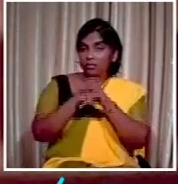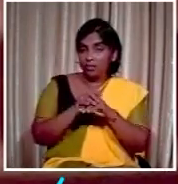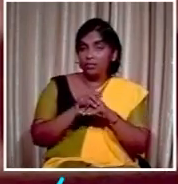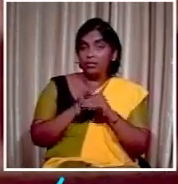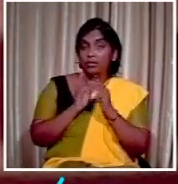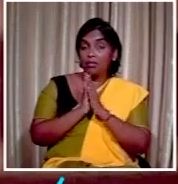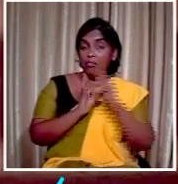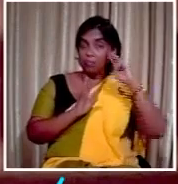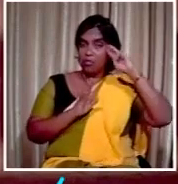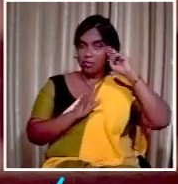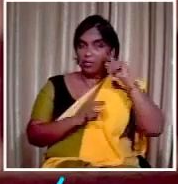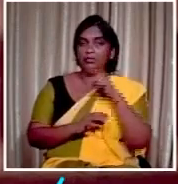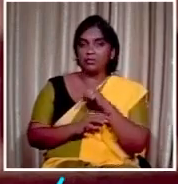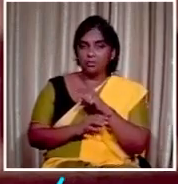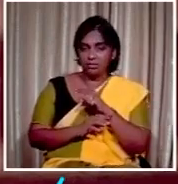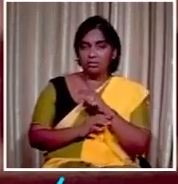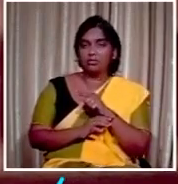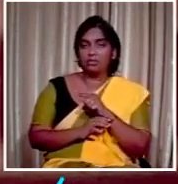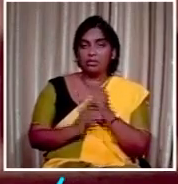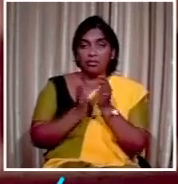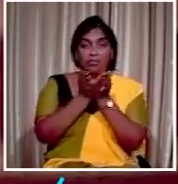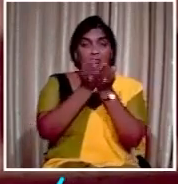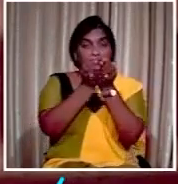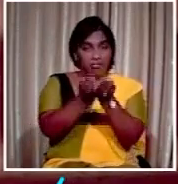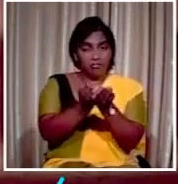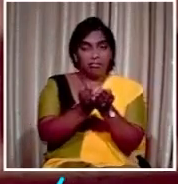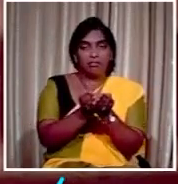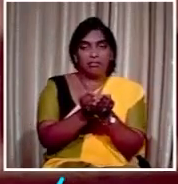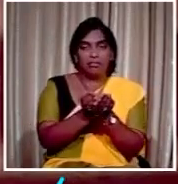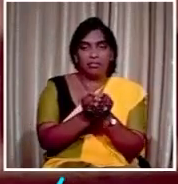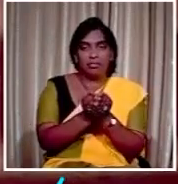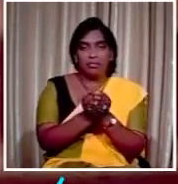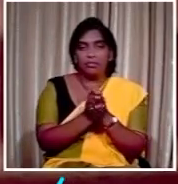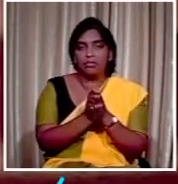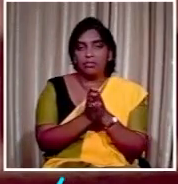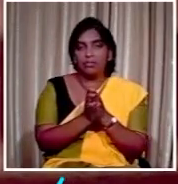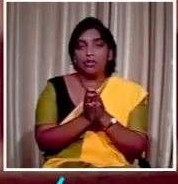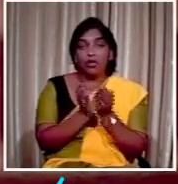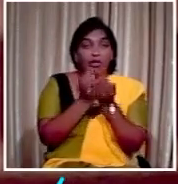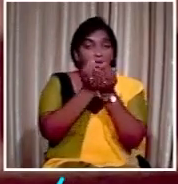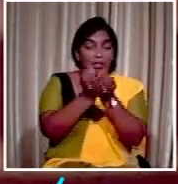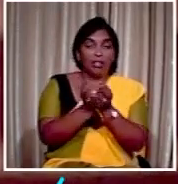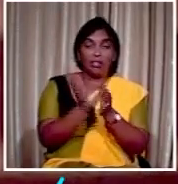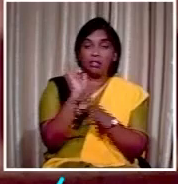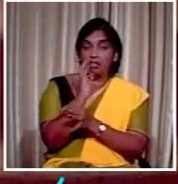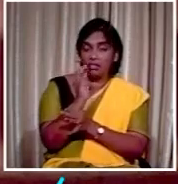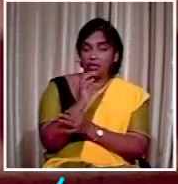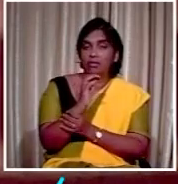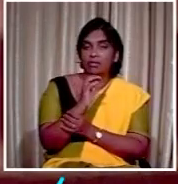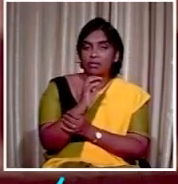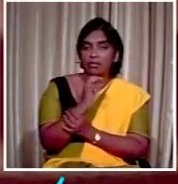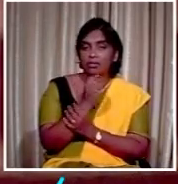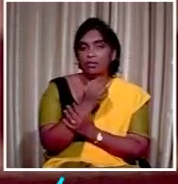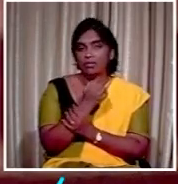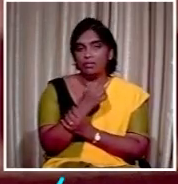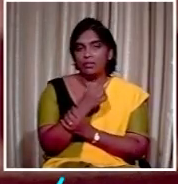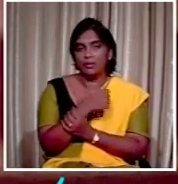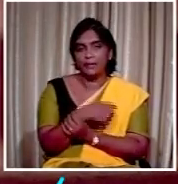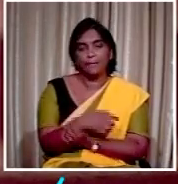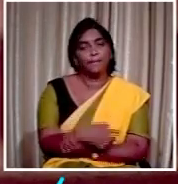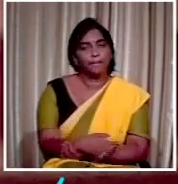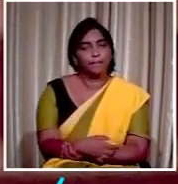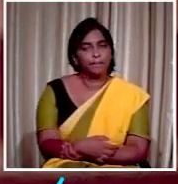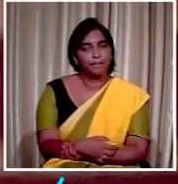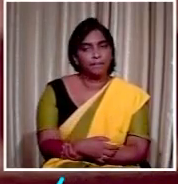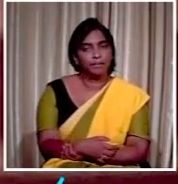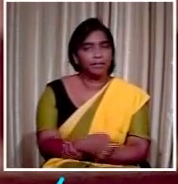දියුරුන් දුන්නේ ද්‍රෝණිය ද්‍රෝණියක් ධාතු ද්‍රෝණියක් ධාතු තිබ්බ තැනක තමයි දියුරුන්